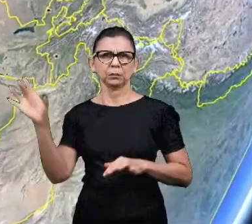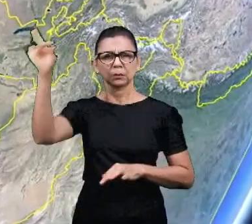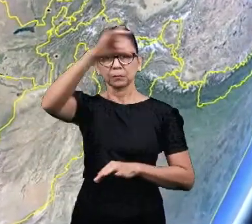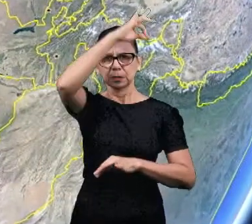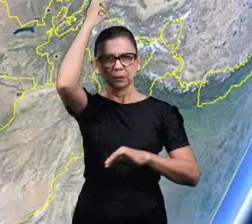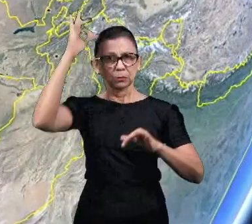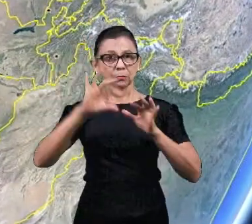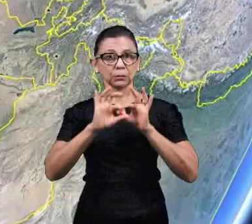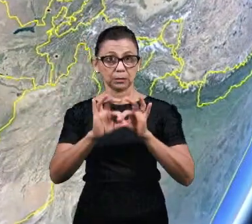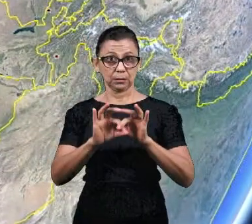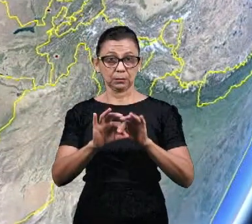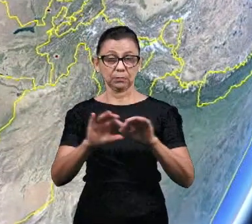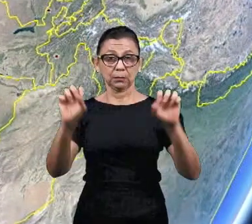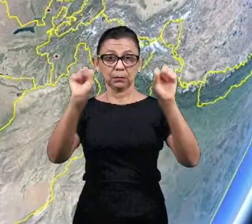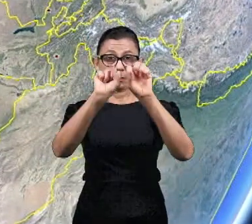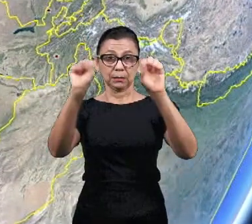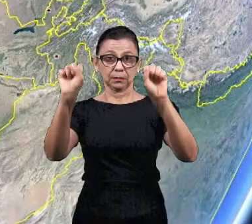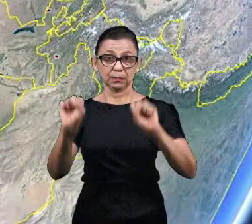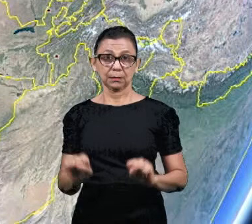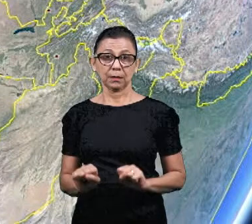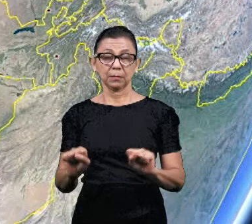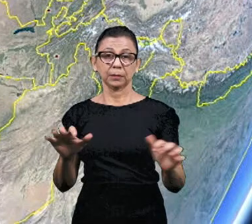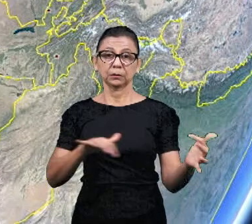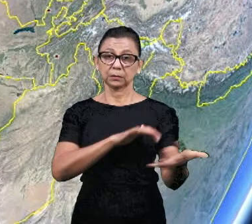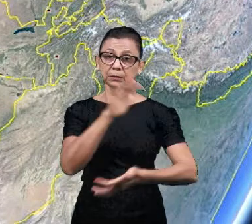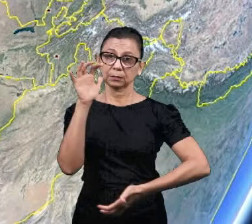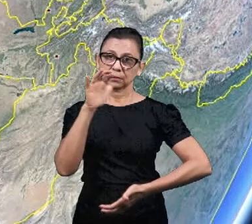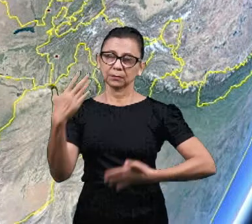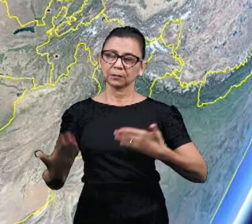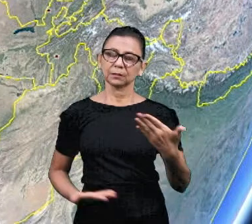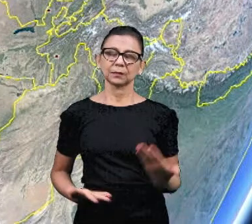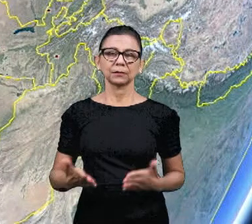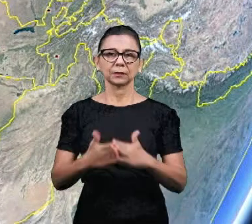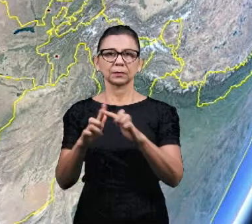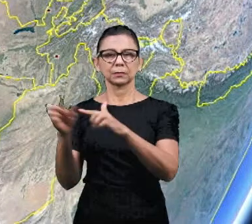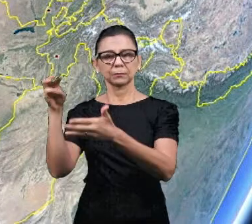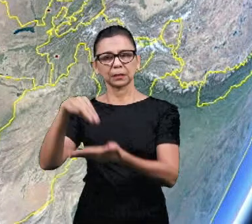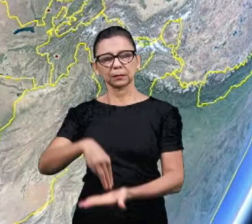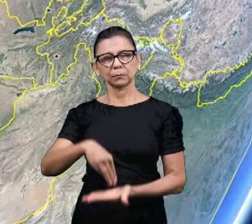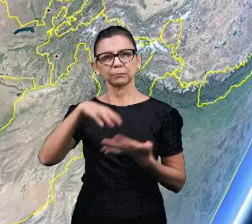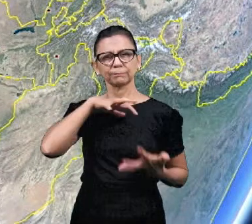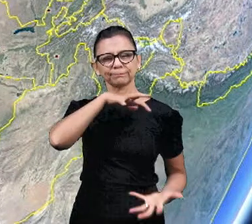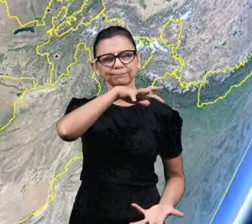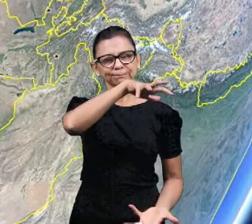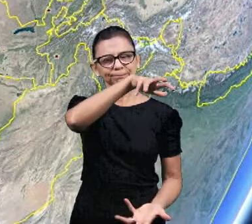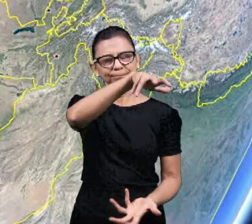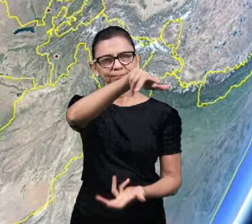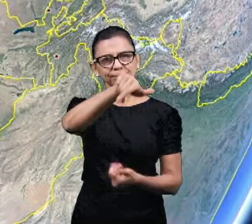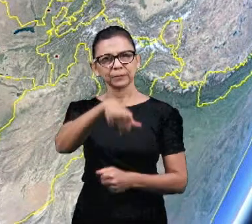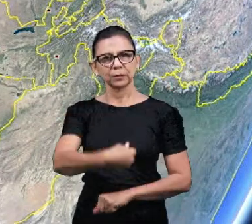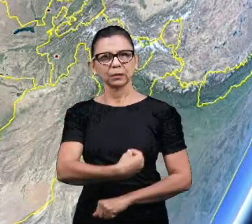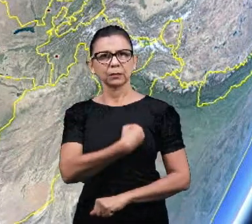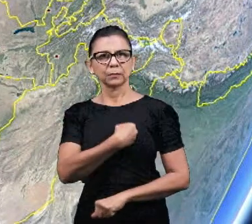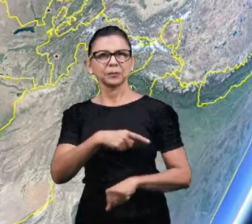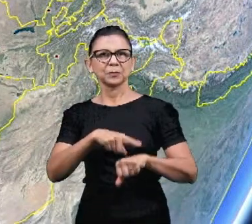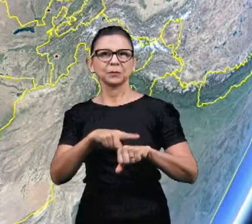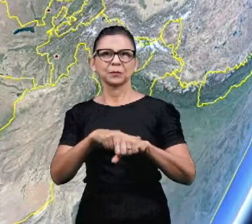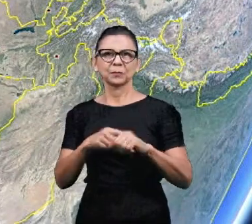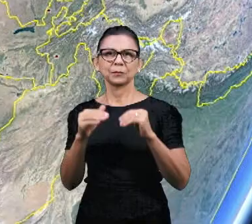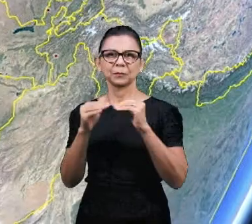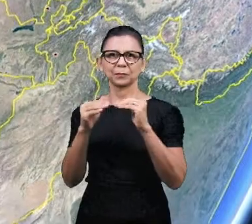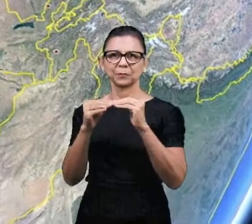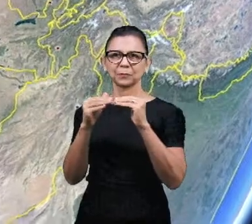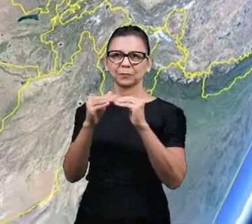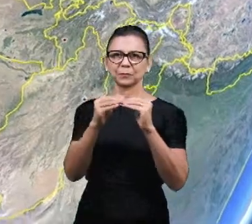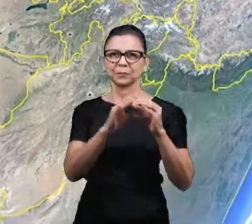esprit. À travers le système de transmission, les membres de l'Église chrétienne Maranatha de toute la planète vivent un